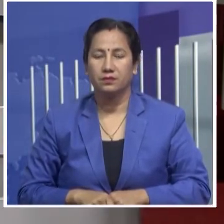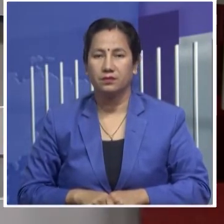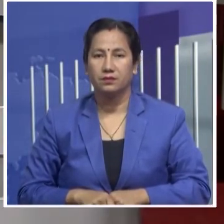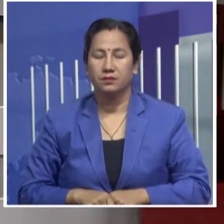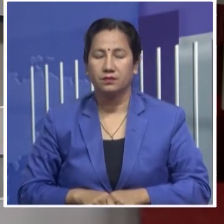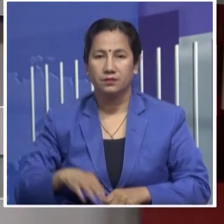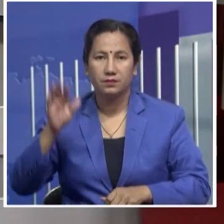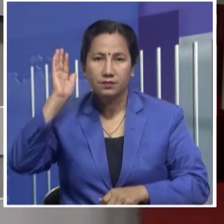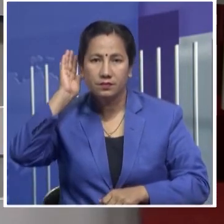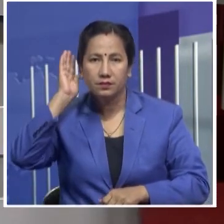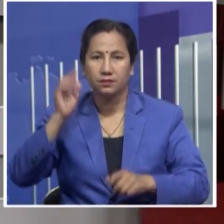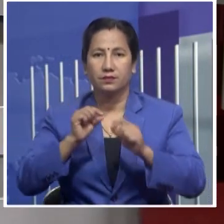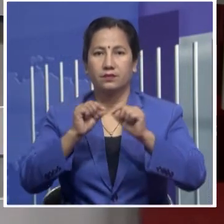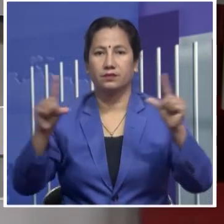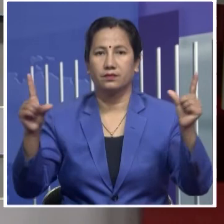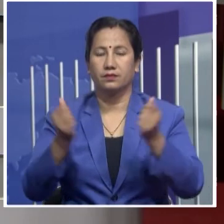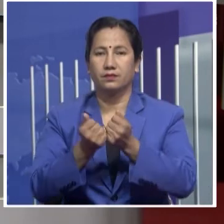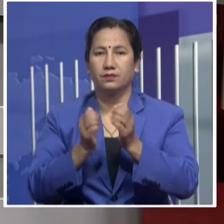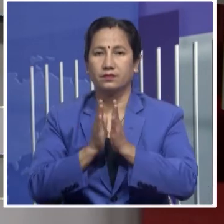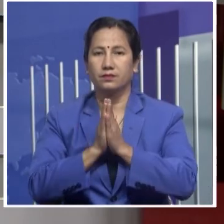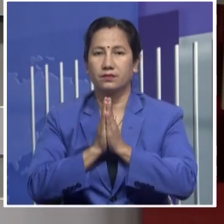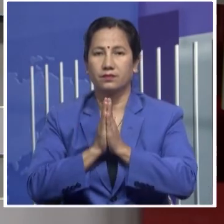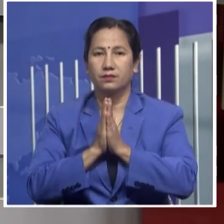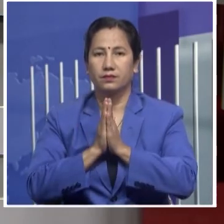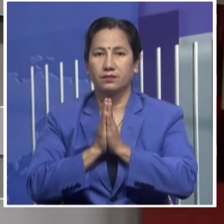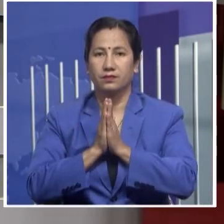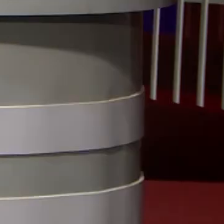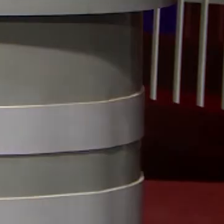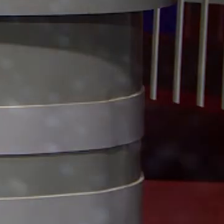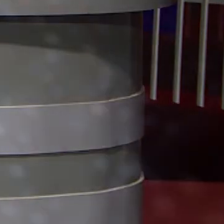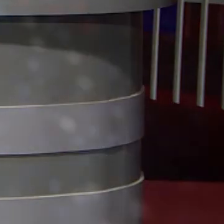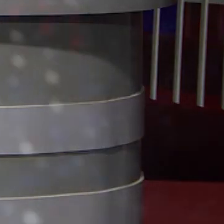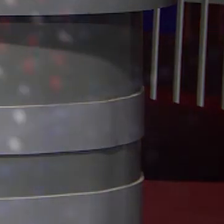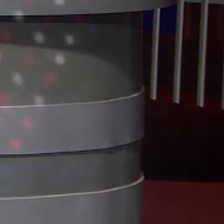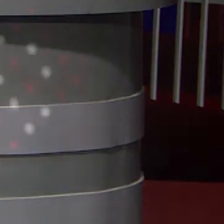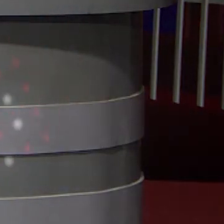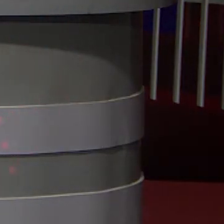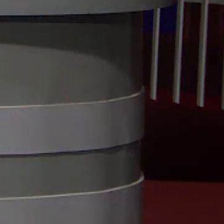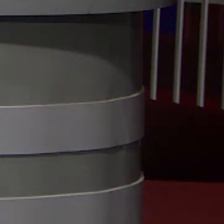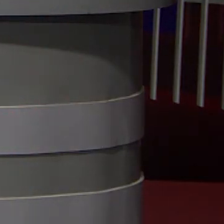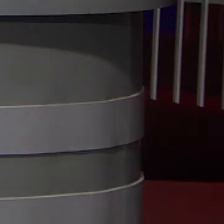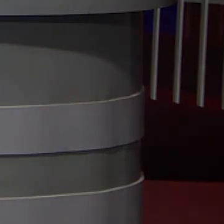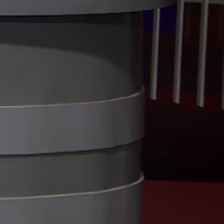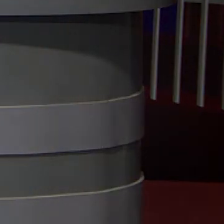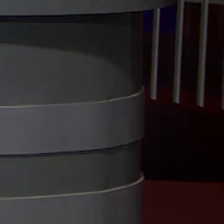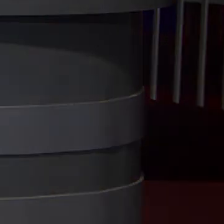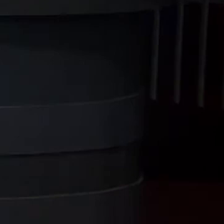हवस् त अहिलेलाई समाचारको सिलसिला यति नै, बिदा दिनुहोस्, नमस्कार।